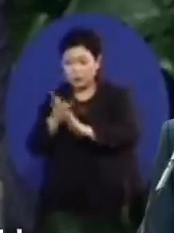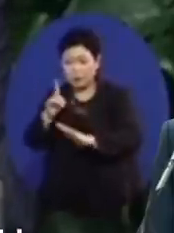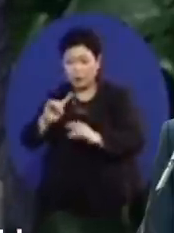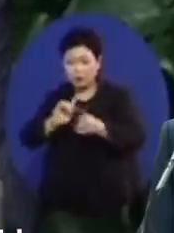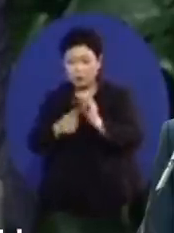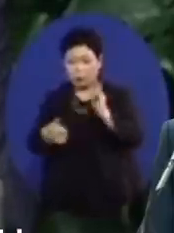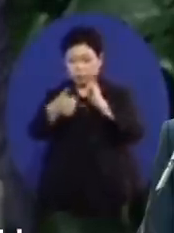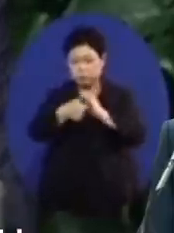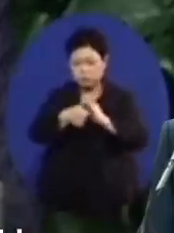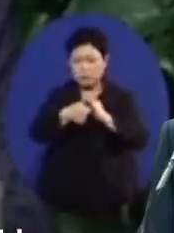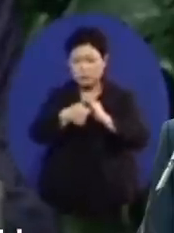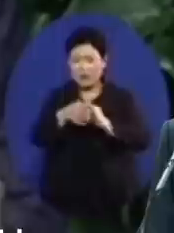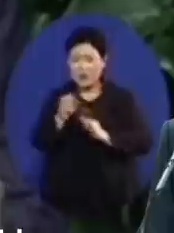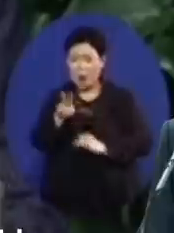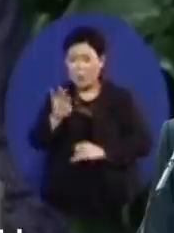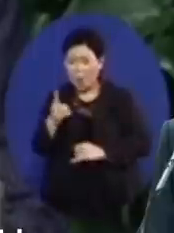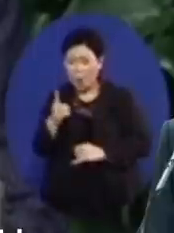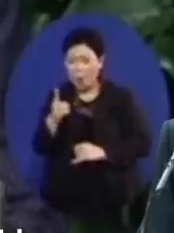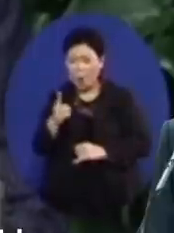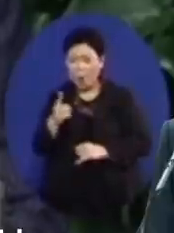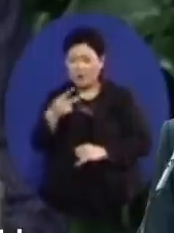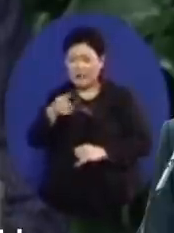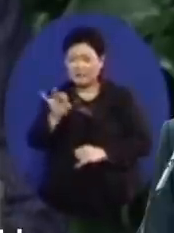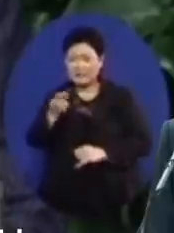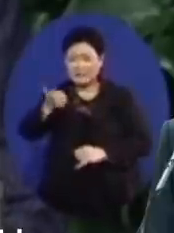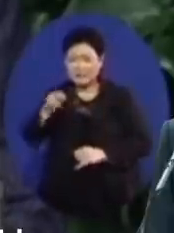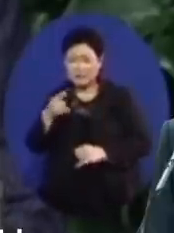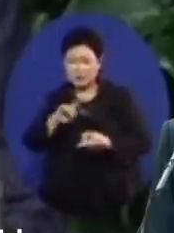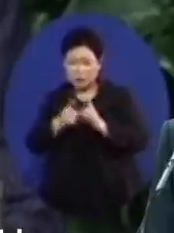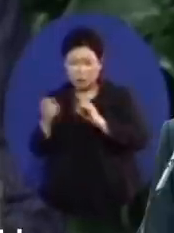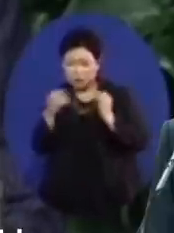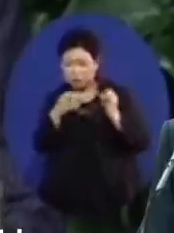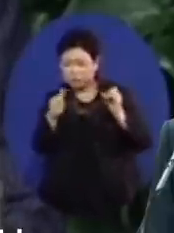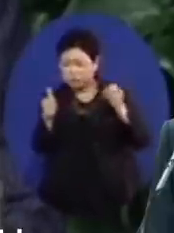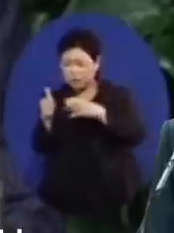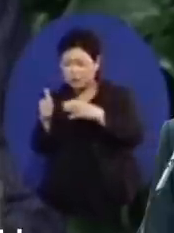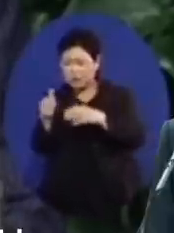부부라. 그게 바로의 귀에 들어가서 바로가